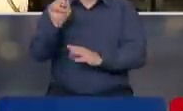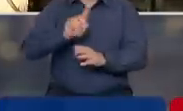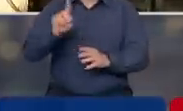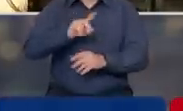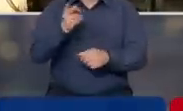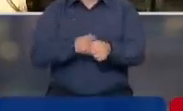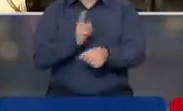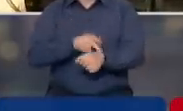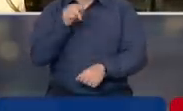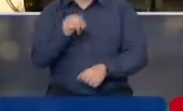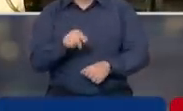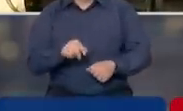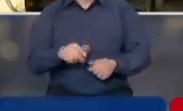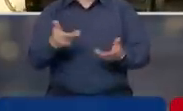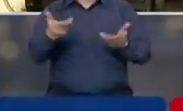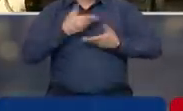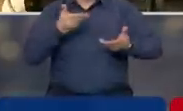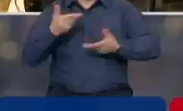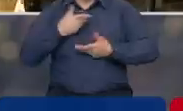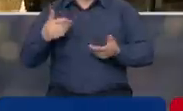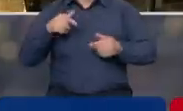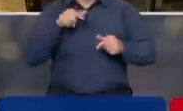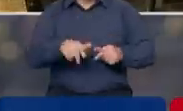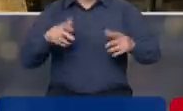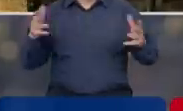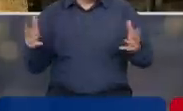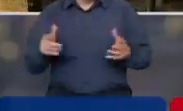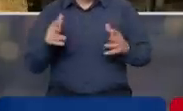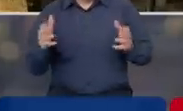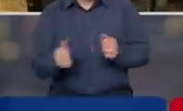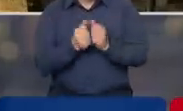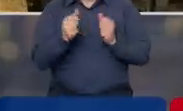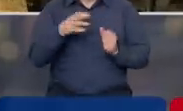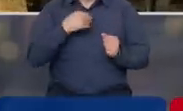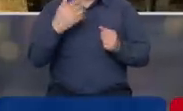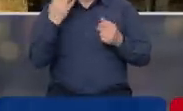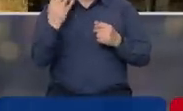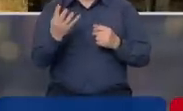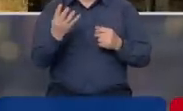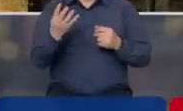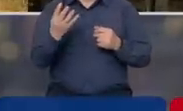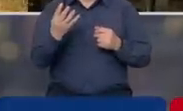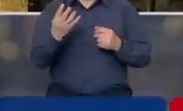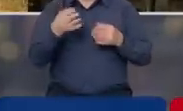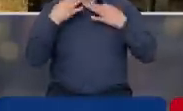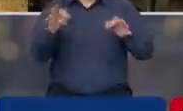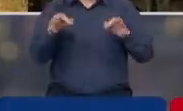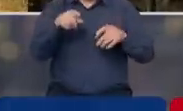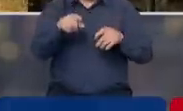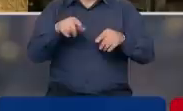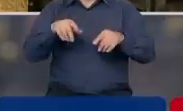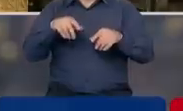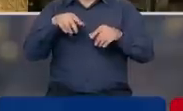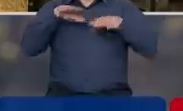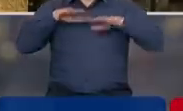dzięki którym mamy tutaj na miejscu działaniach ratowniczo-gaśniczych obecnie 4 samoloty gaśnicze dodatkowo